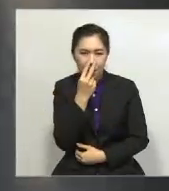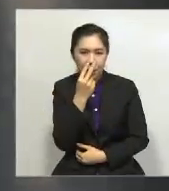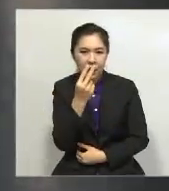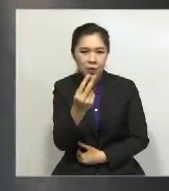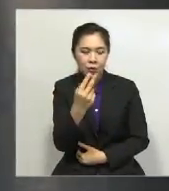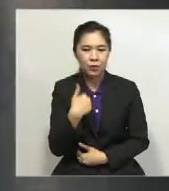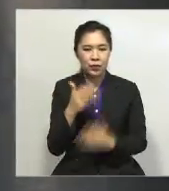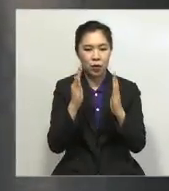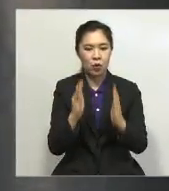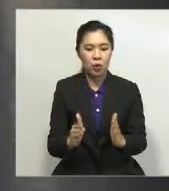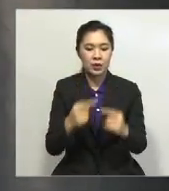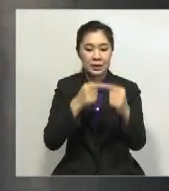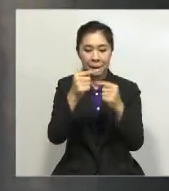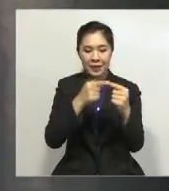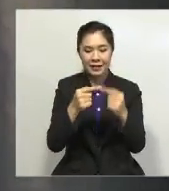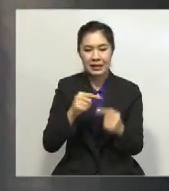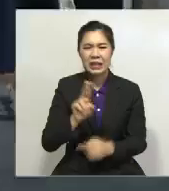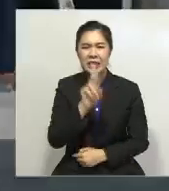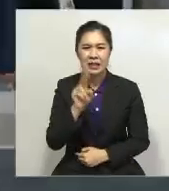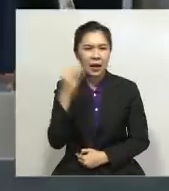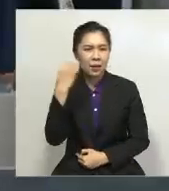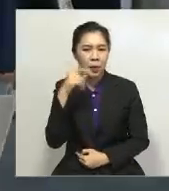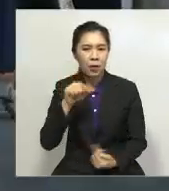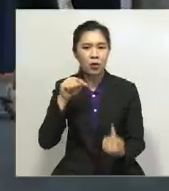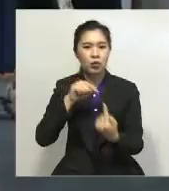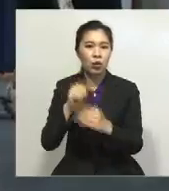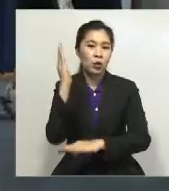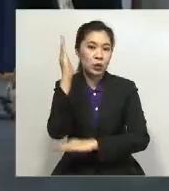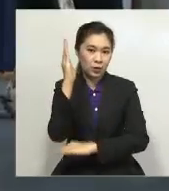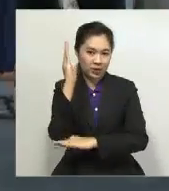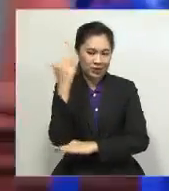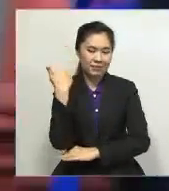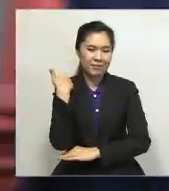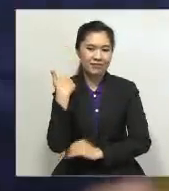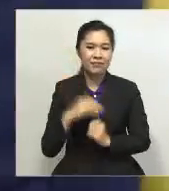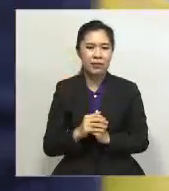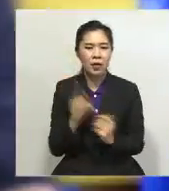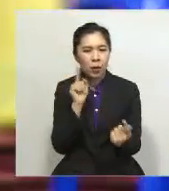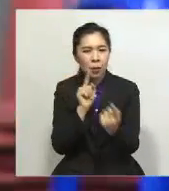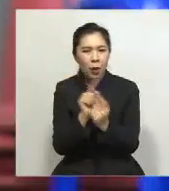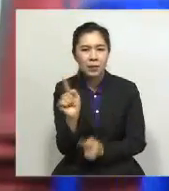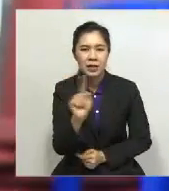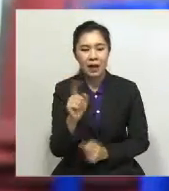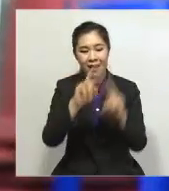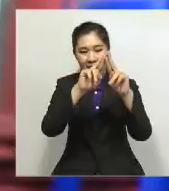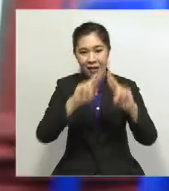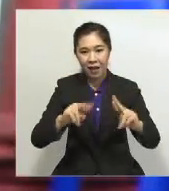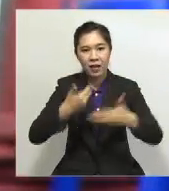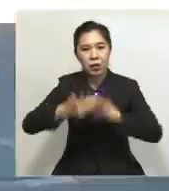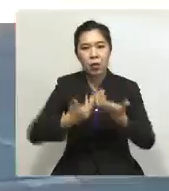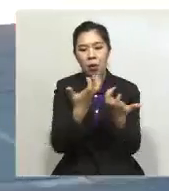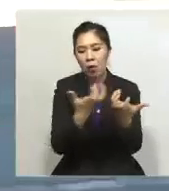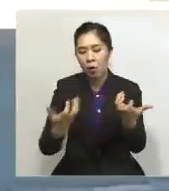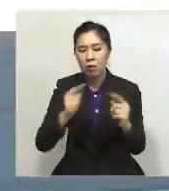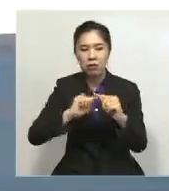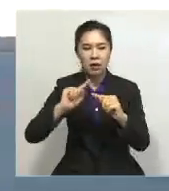รมการใช้พลาสติกของพี่น้องประชาชนที่บริเวณอนุสาวรีย์ชัยสมรภูมิค่ะก็พบว่าร้านค้าจำนวนมากนะคะ